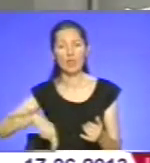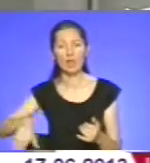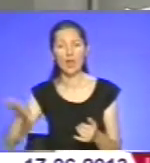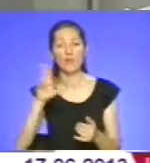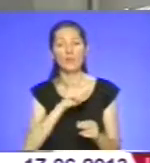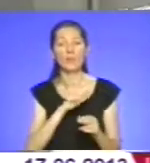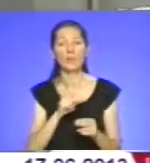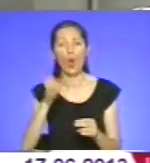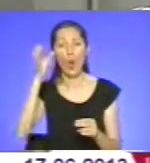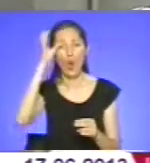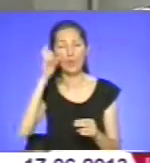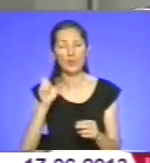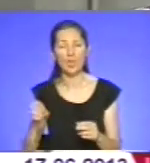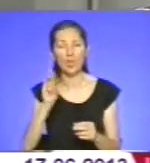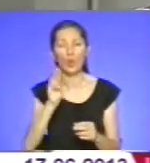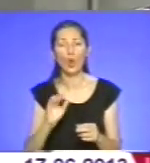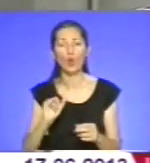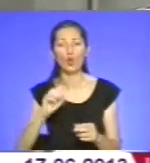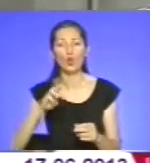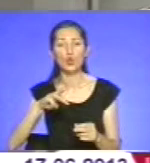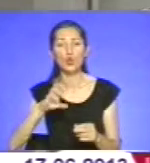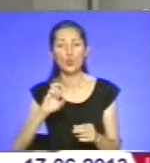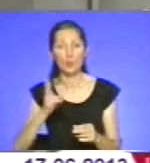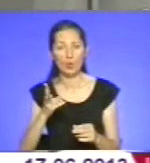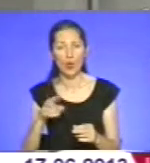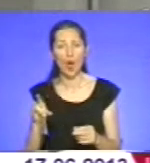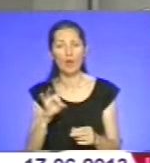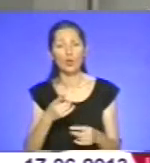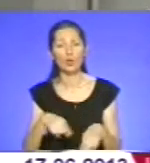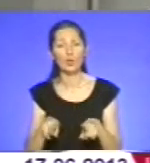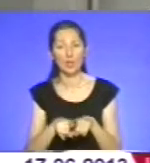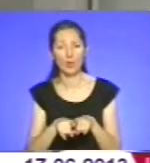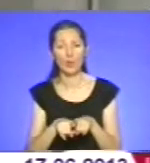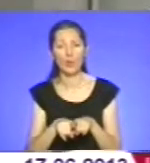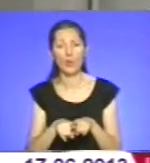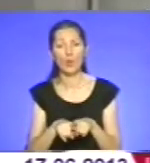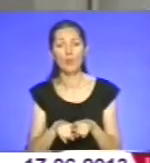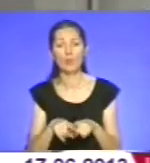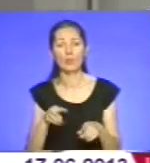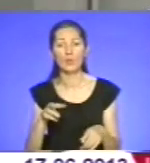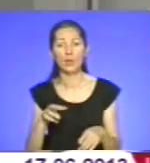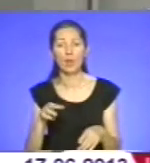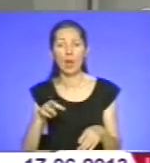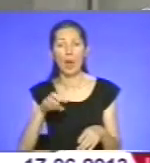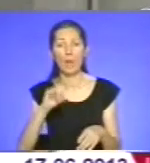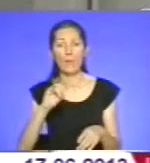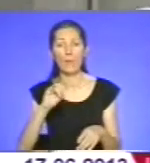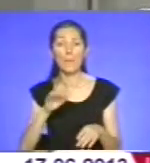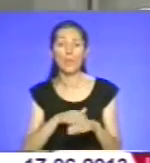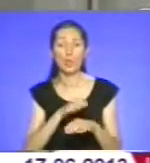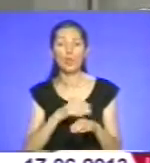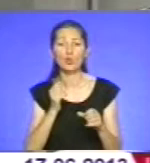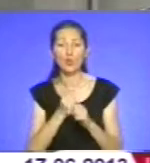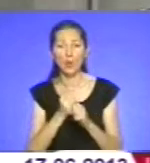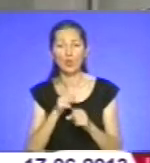освітянам Шумського району за таку фактично місіонерську працю, за той